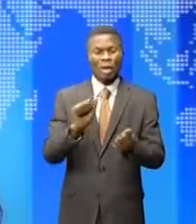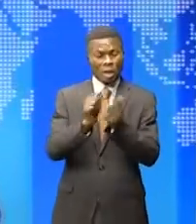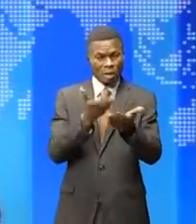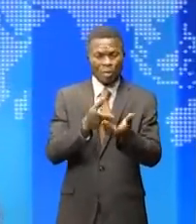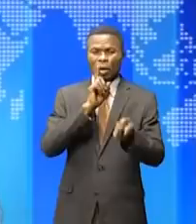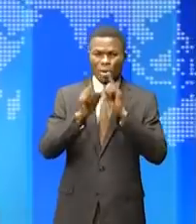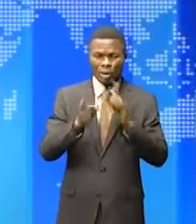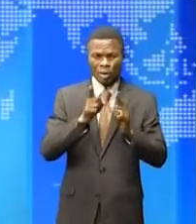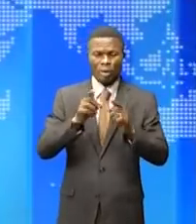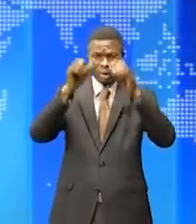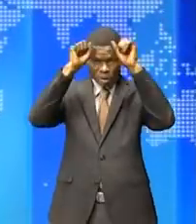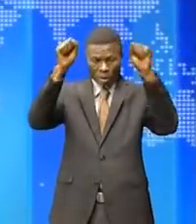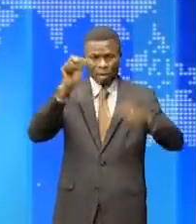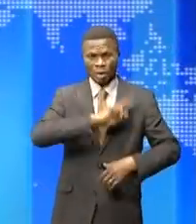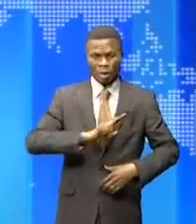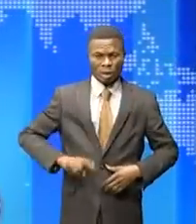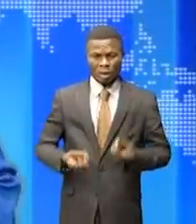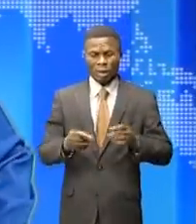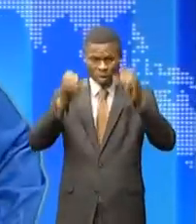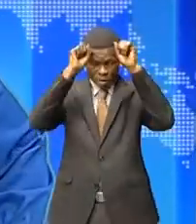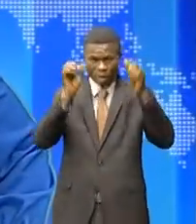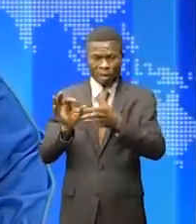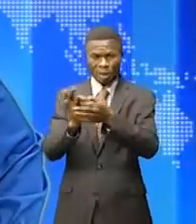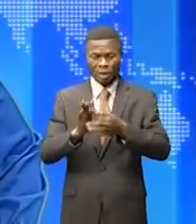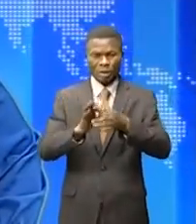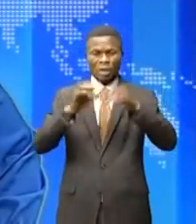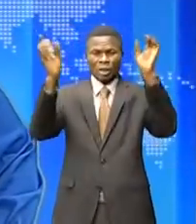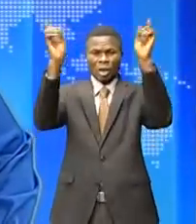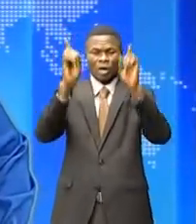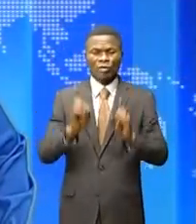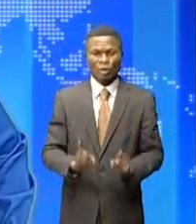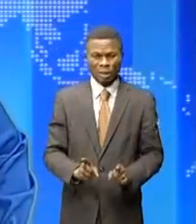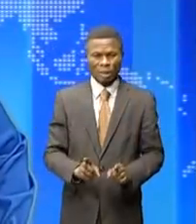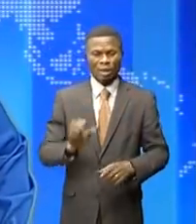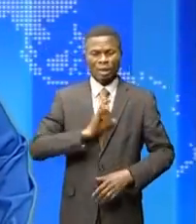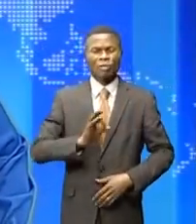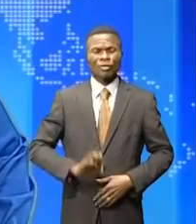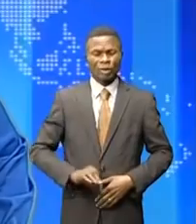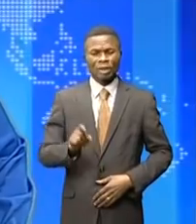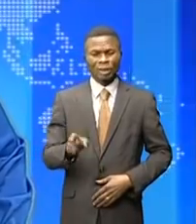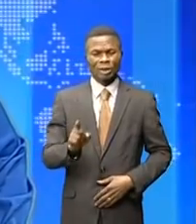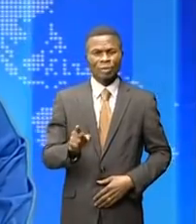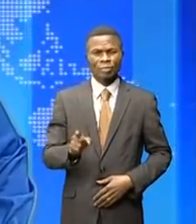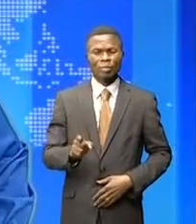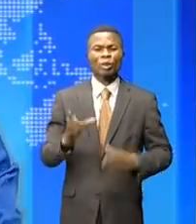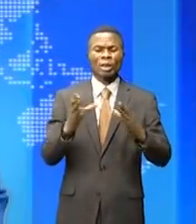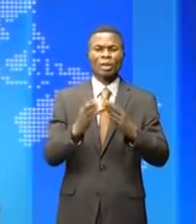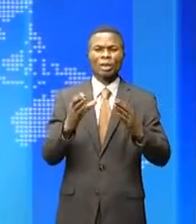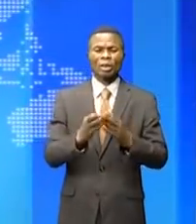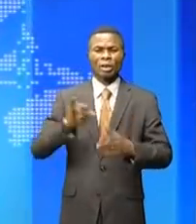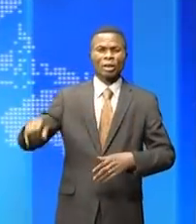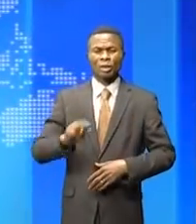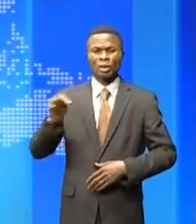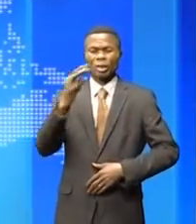des échanges entre le président de la république et président en exercice de l'union africaine félix-antoine tshisekedi lambeaux avec jean